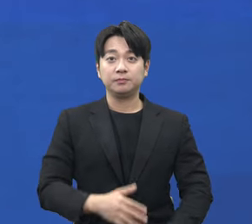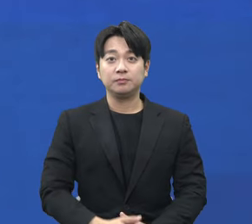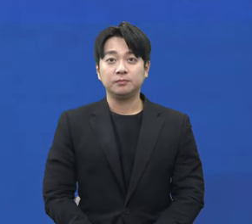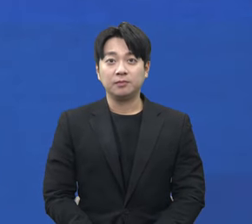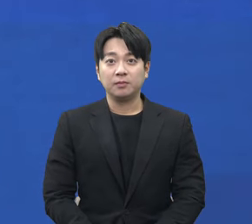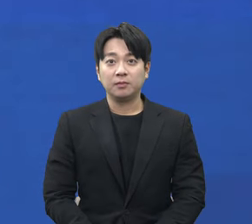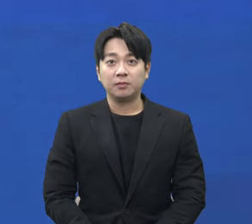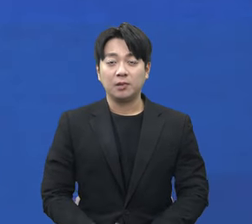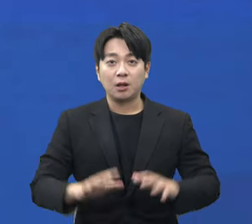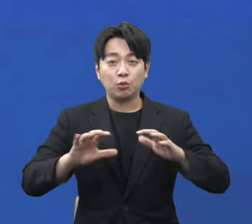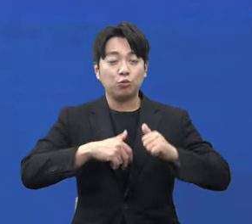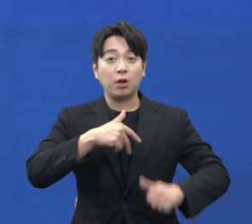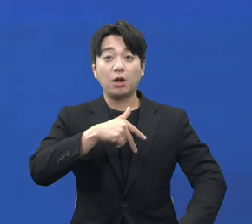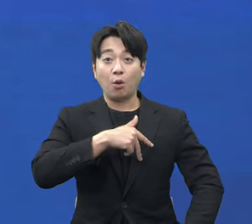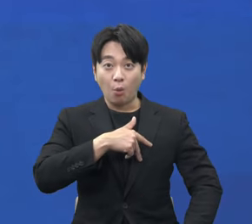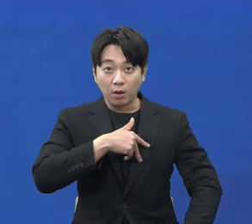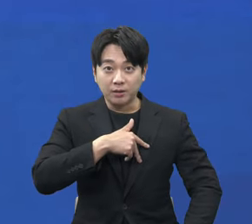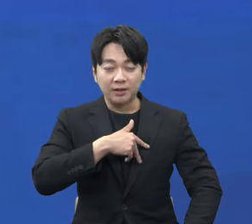국회의원 한 명이 아닌